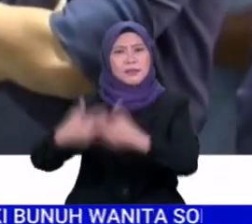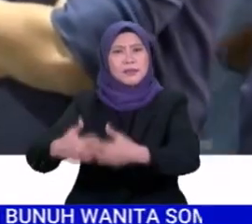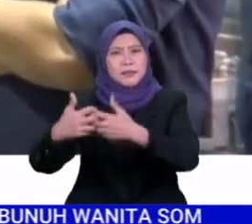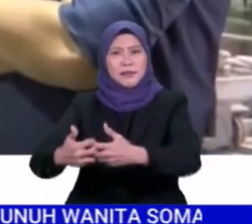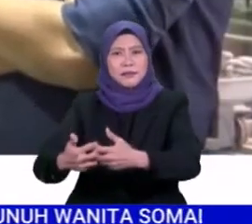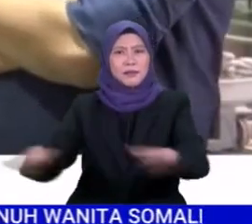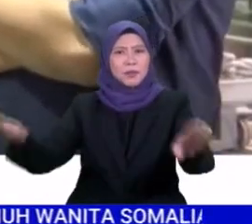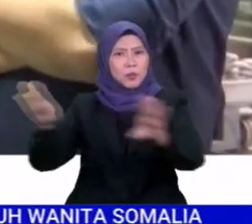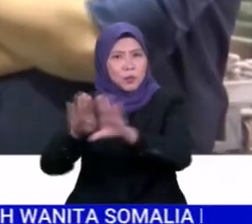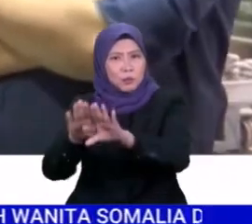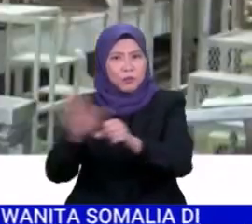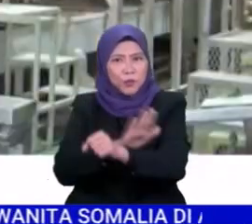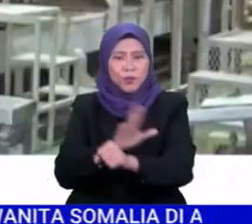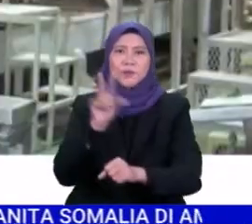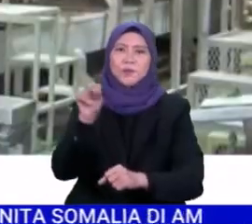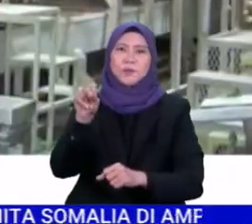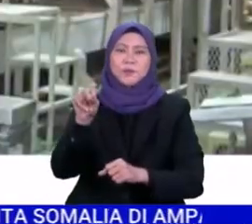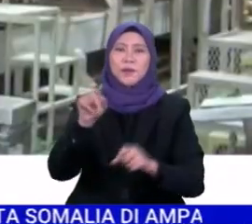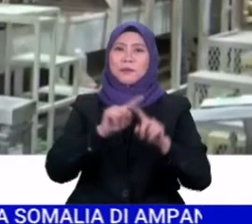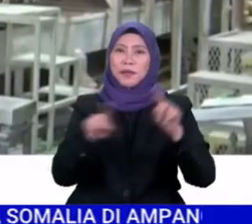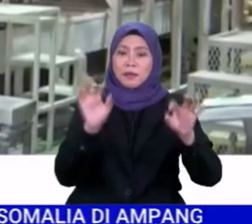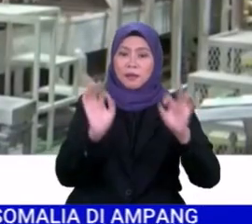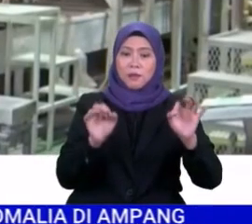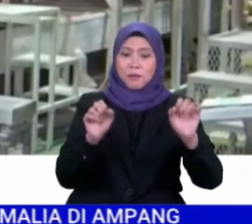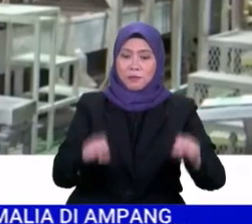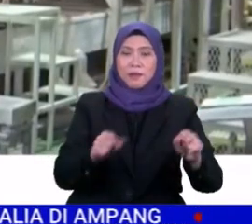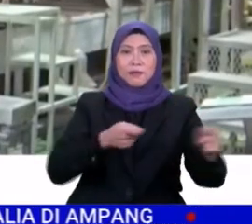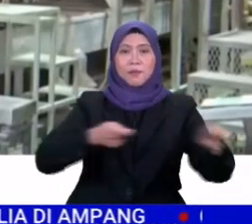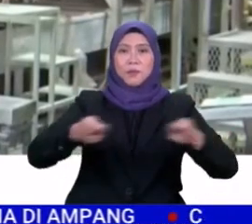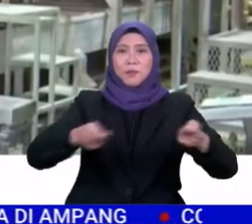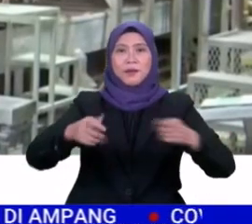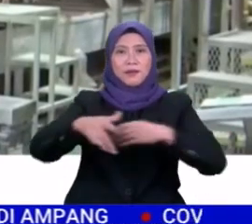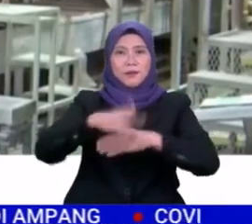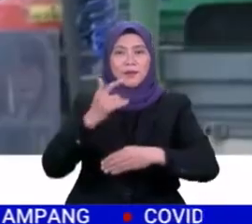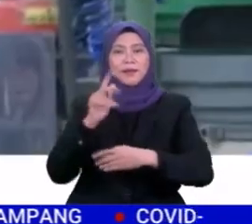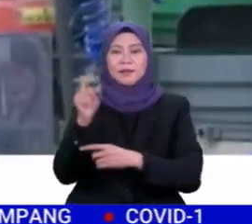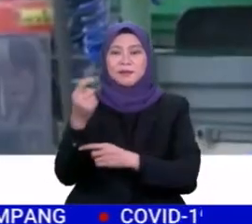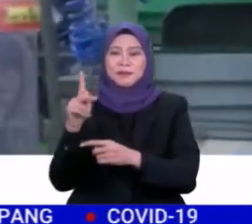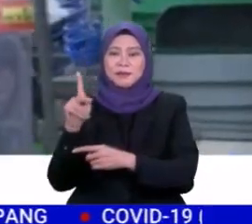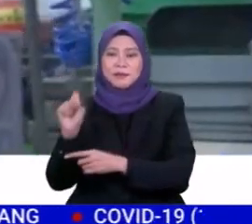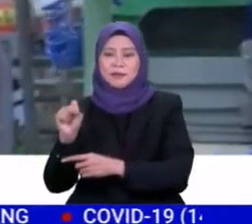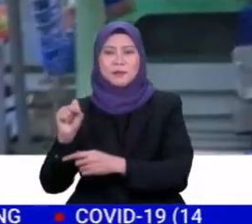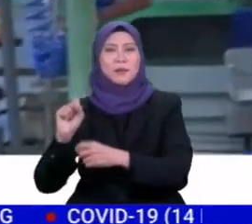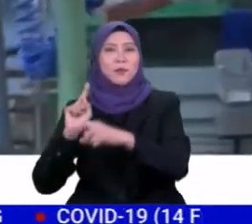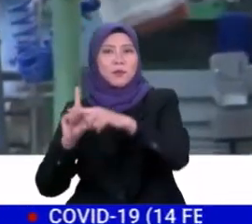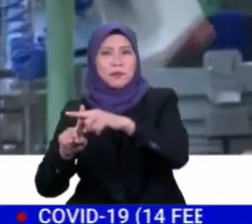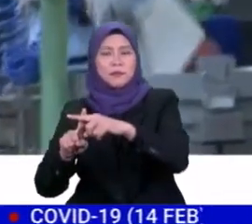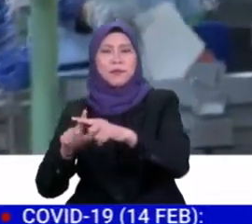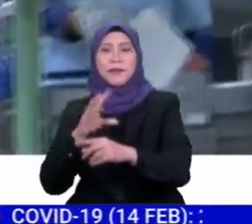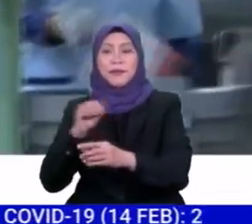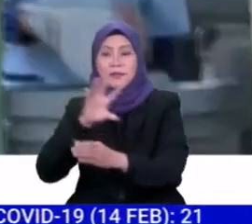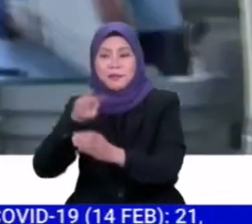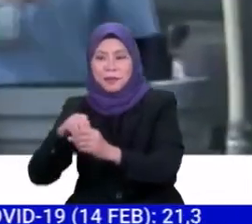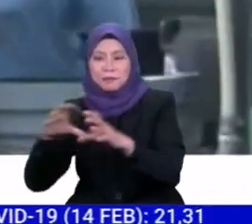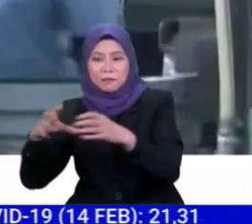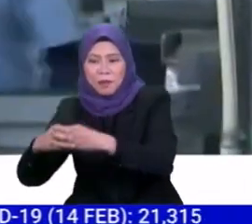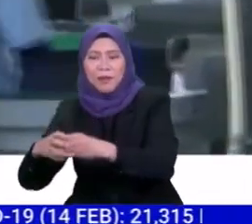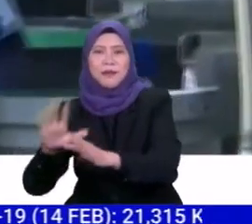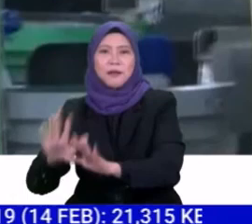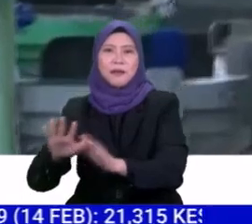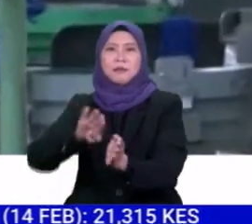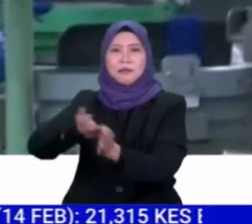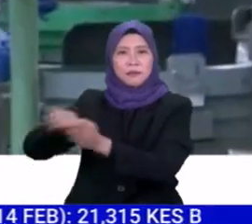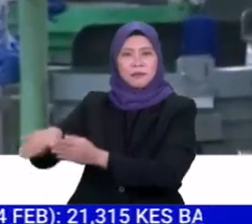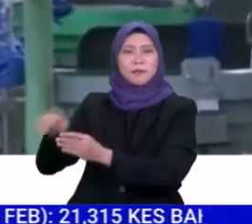akan ditutup sepenuhnya. Jika dapat dikawal lebih awal, hanya kes positif atau unit terlibat diarah untuk tidak bekerja